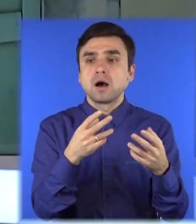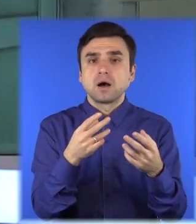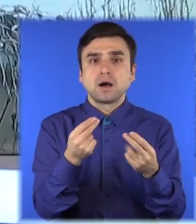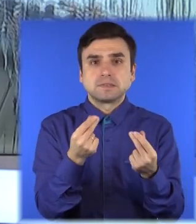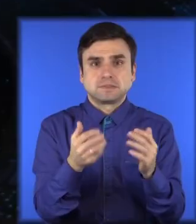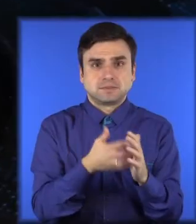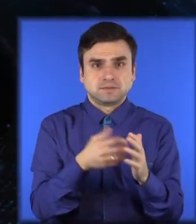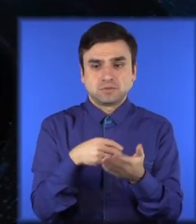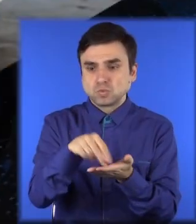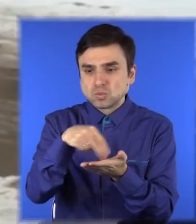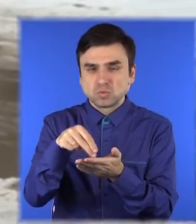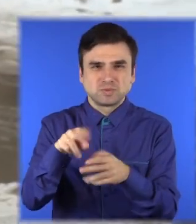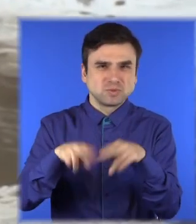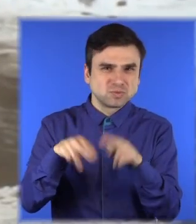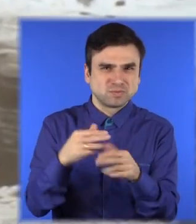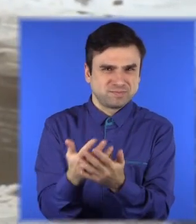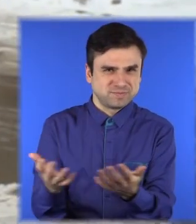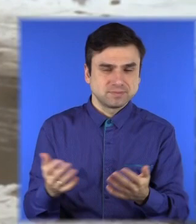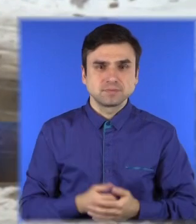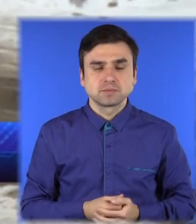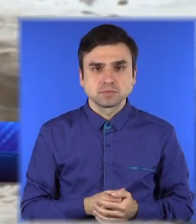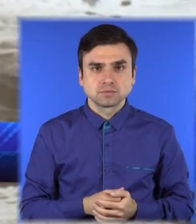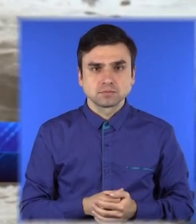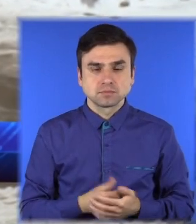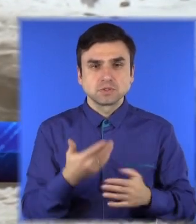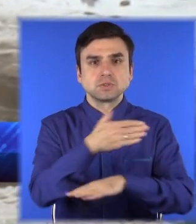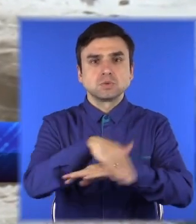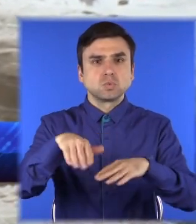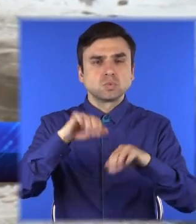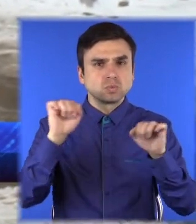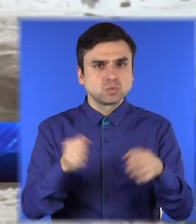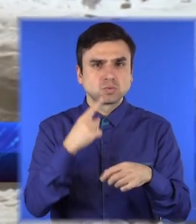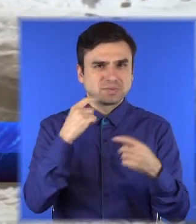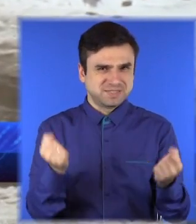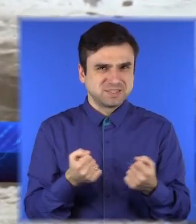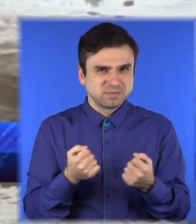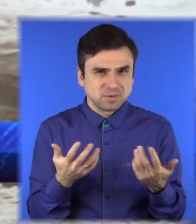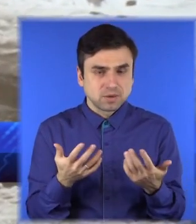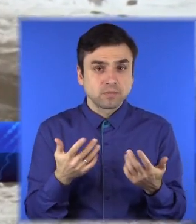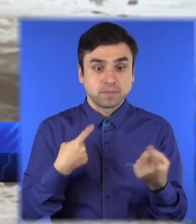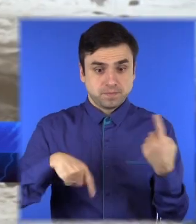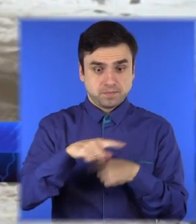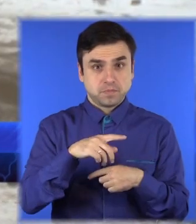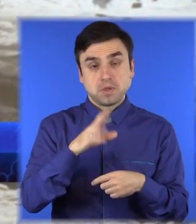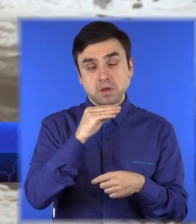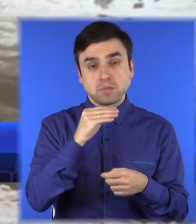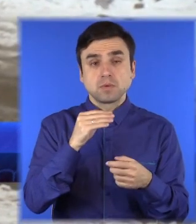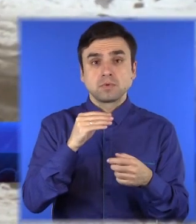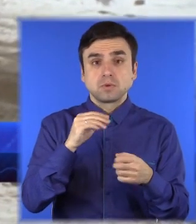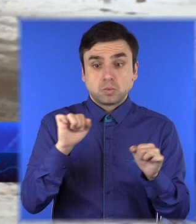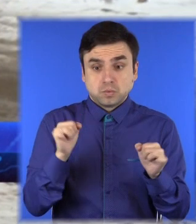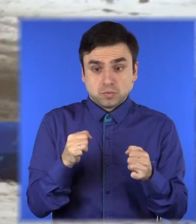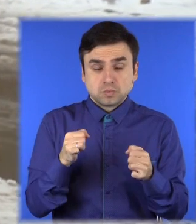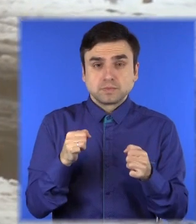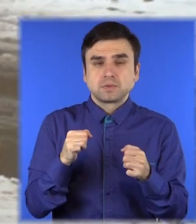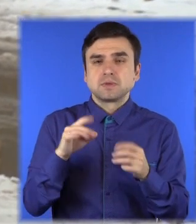Зима, на вулиці холодно. Якщо ми ще можемо кудись зайти погрітись